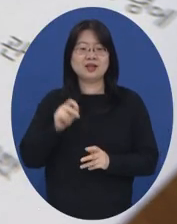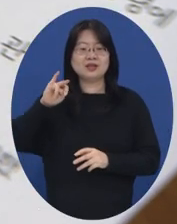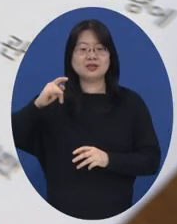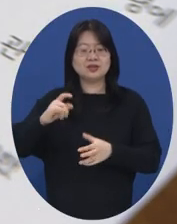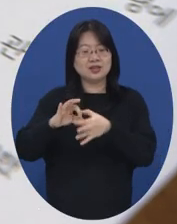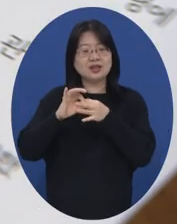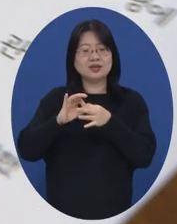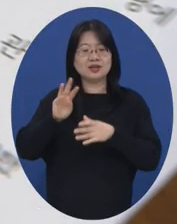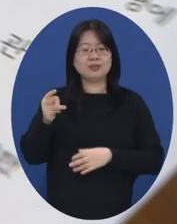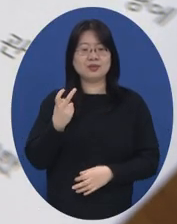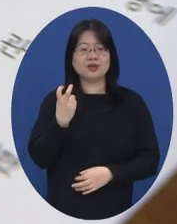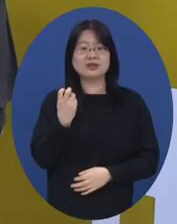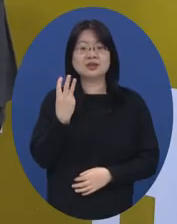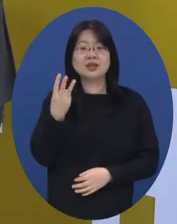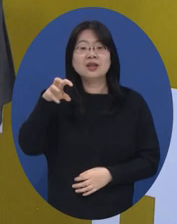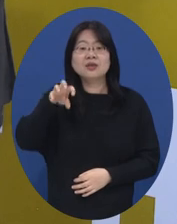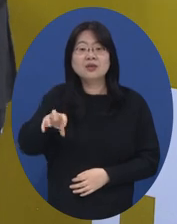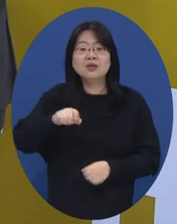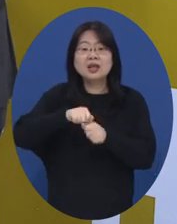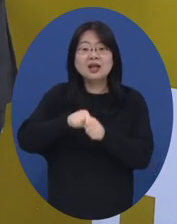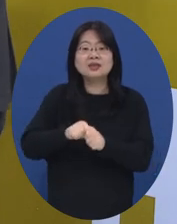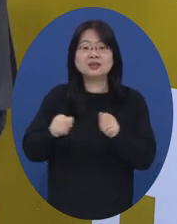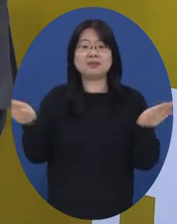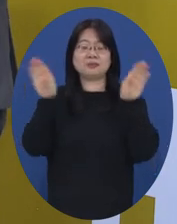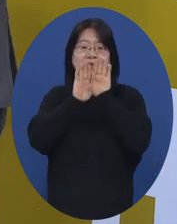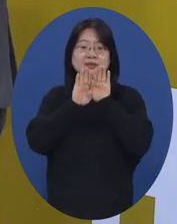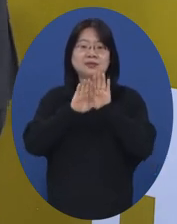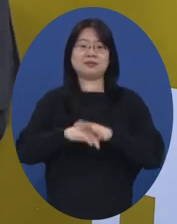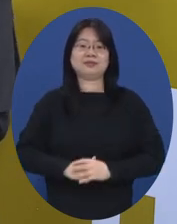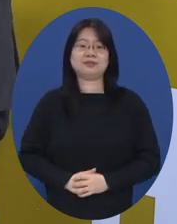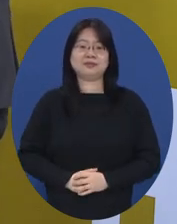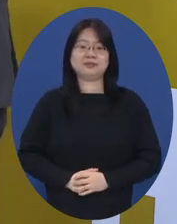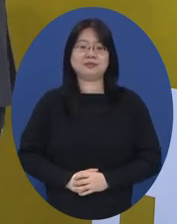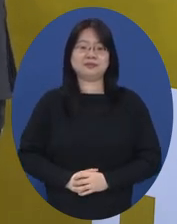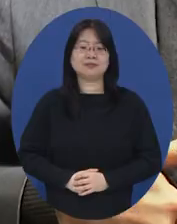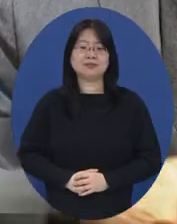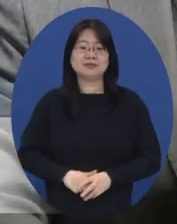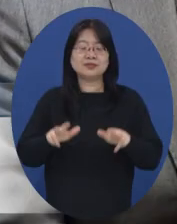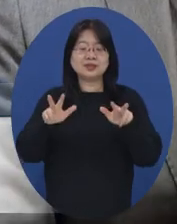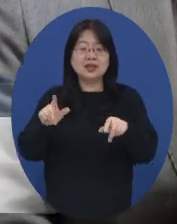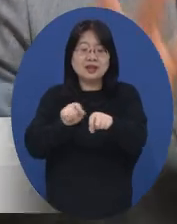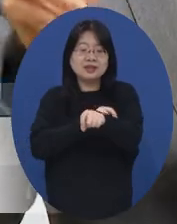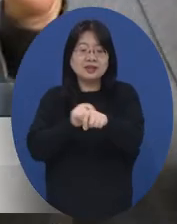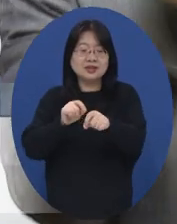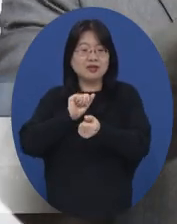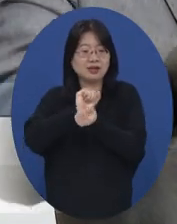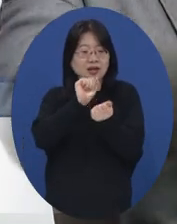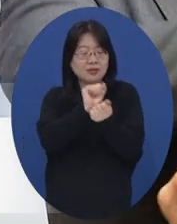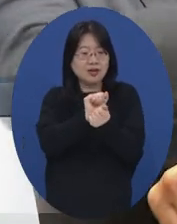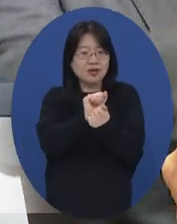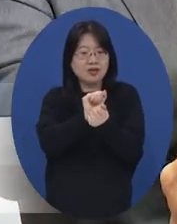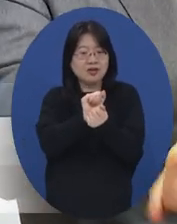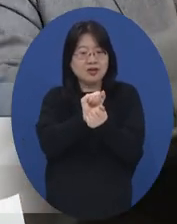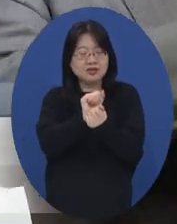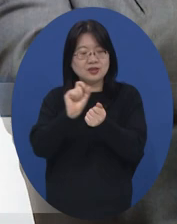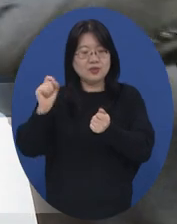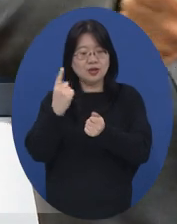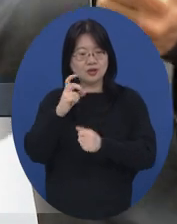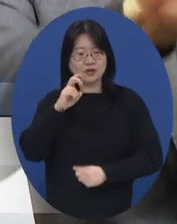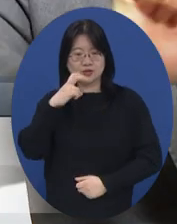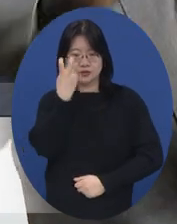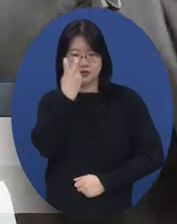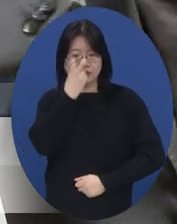신천지 관련 353곳을 강제 폐쇄한다는 게 핵심입니다. 이제 특정 감염원